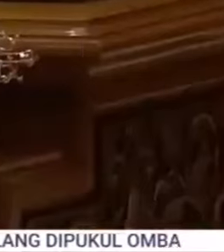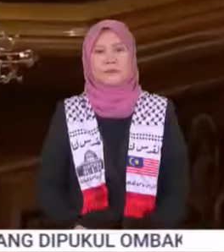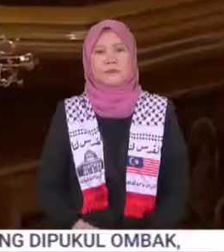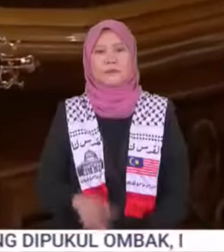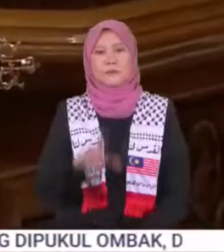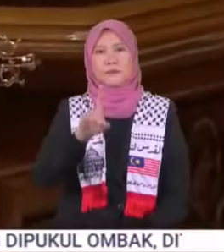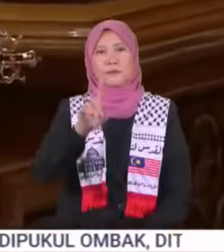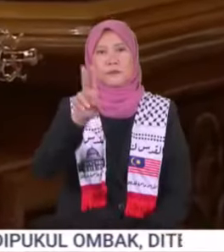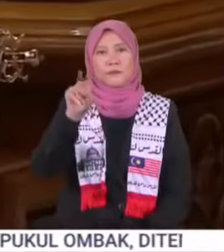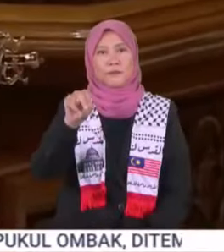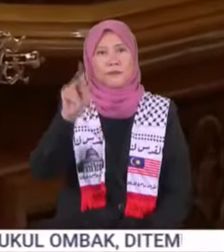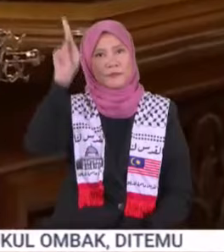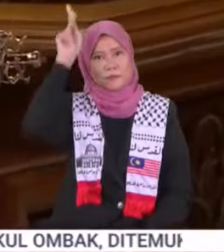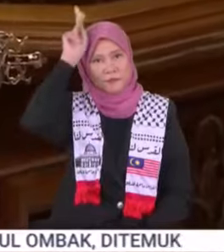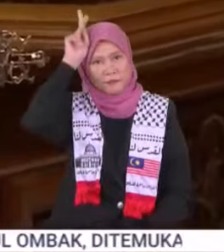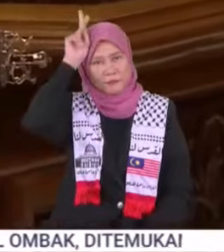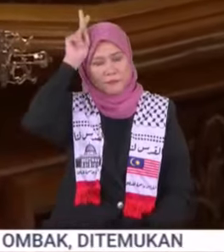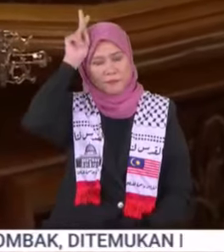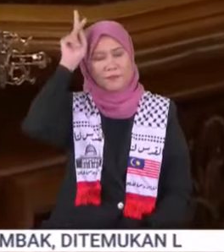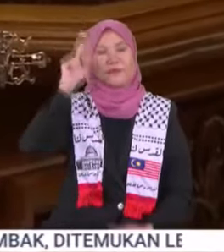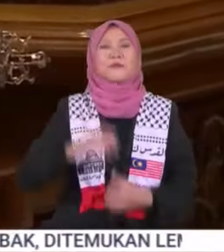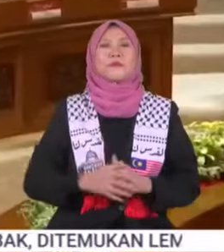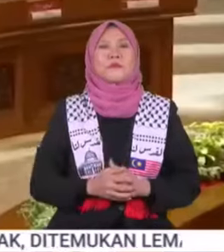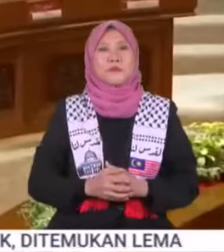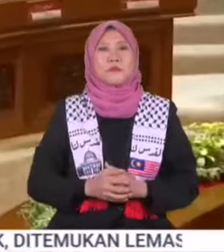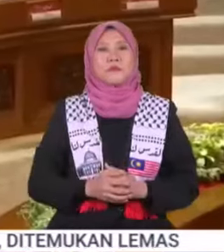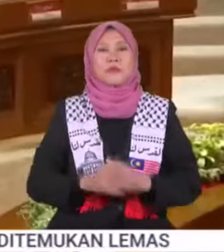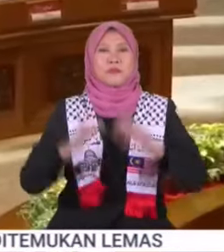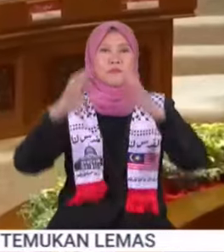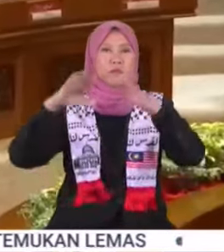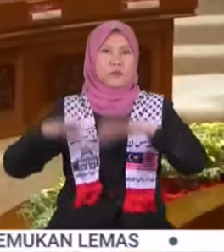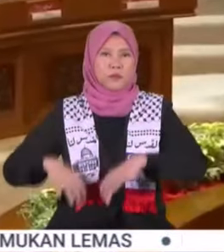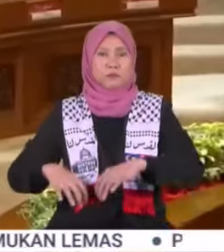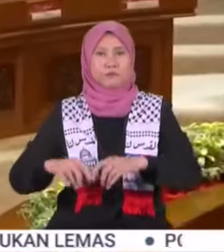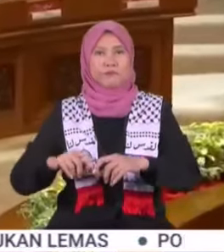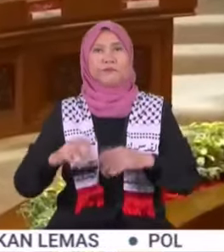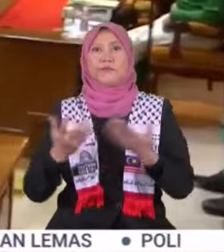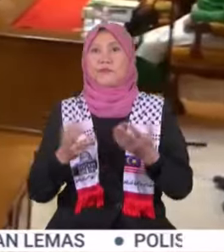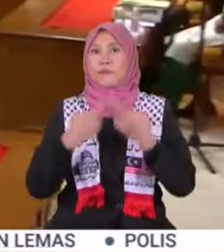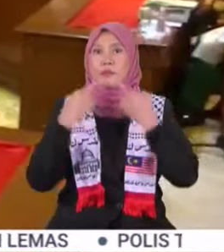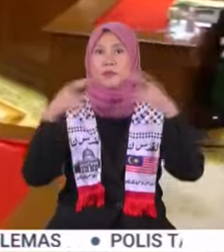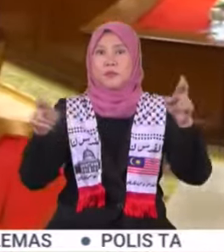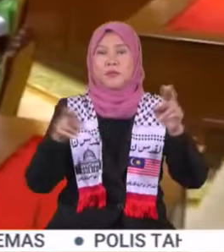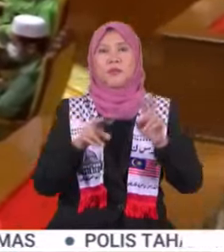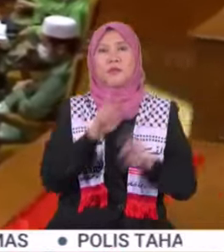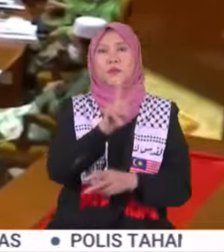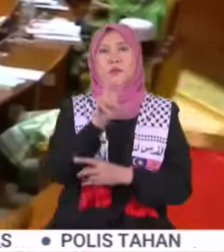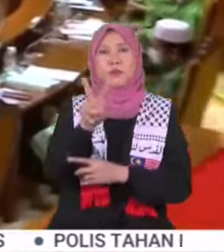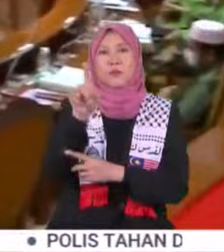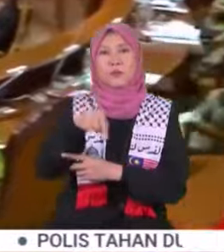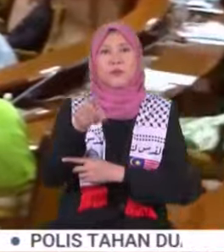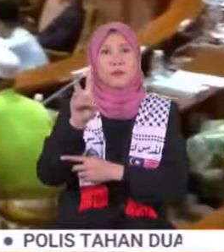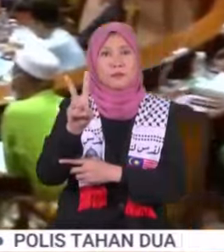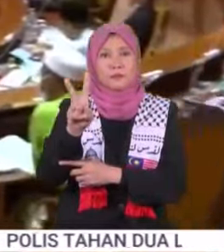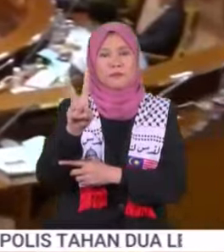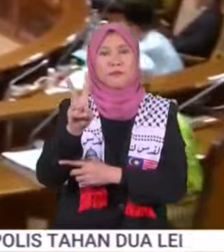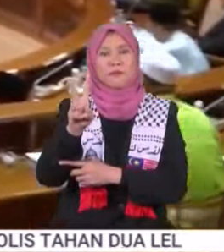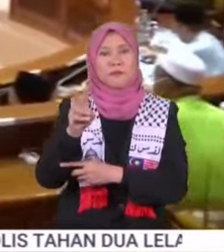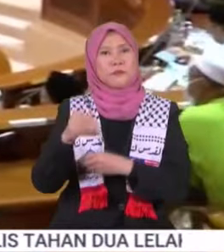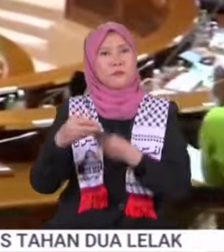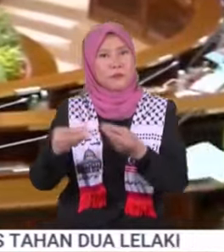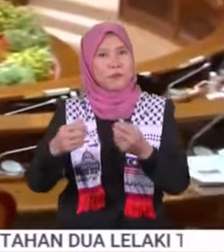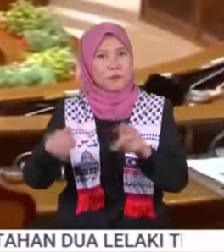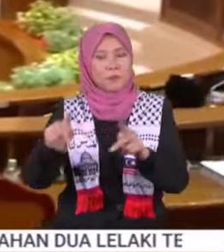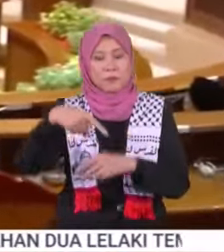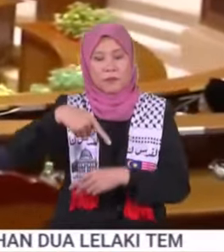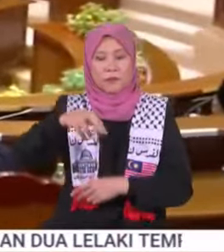Dewan Undangan Negeri DUN Kelantan Penggal ke-14 dibubarkan secara rasmi pada 22 Jun bagi memberi laluan